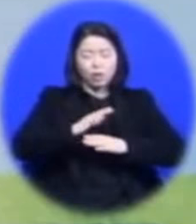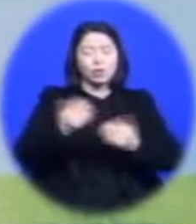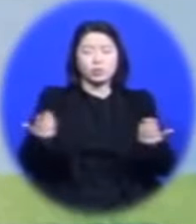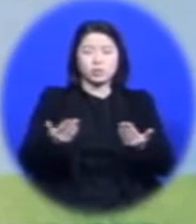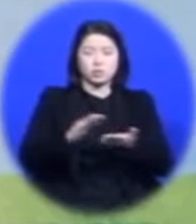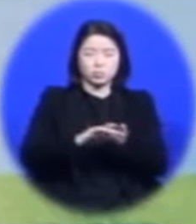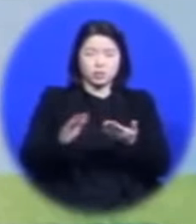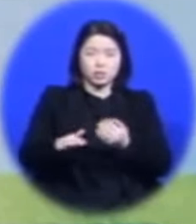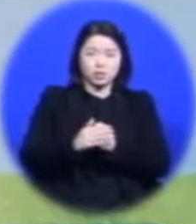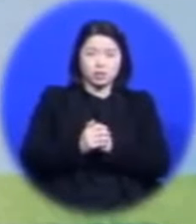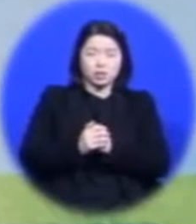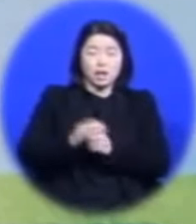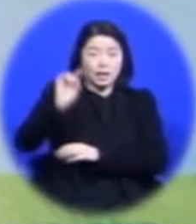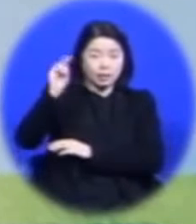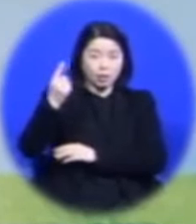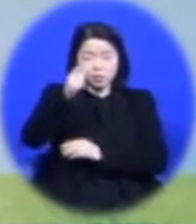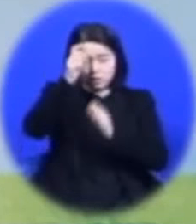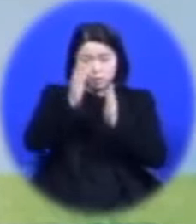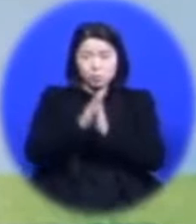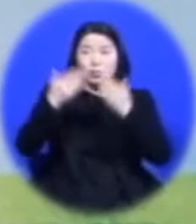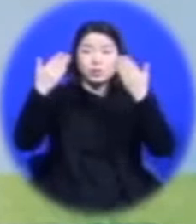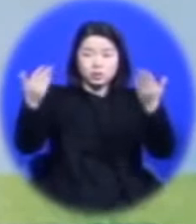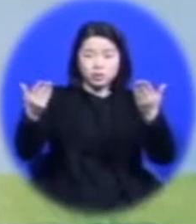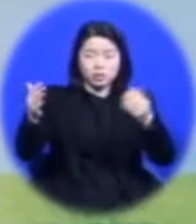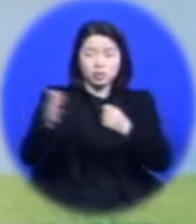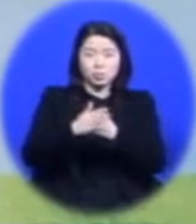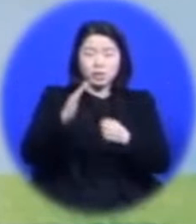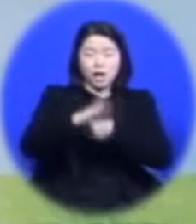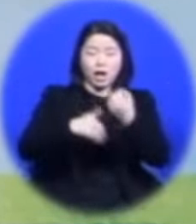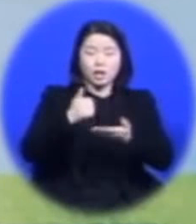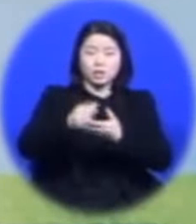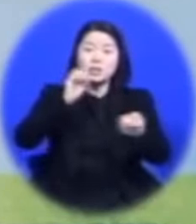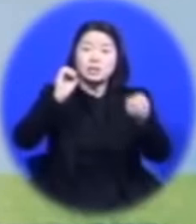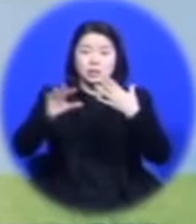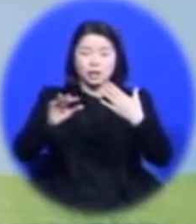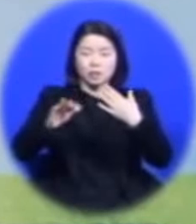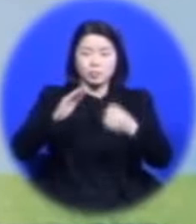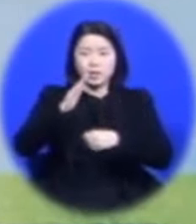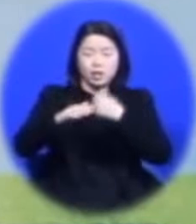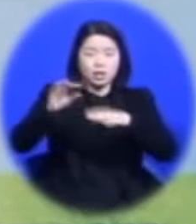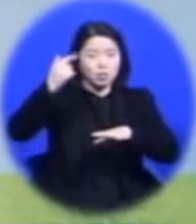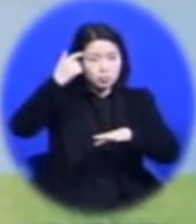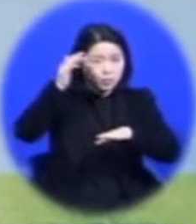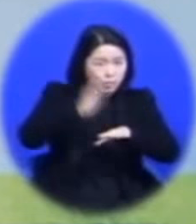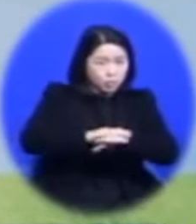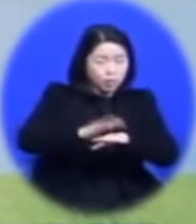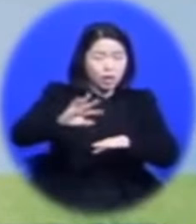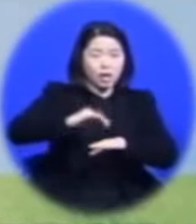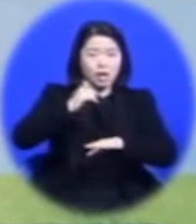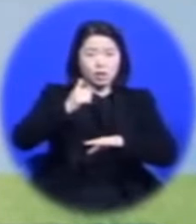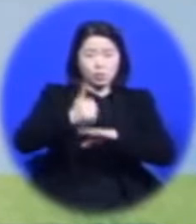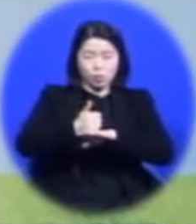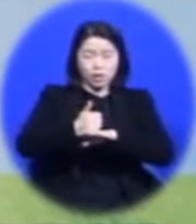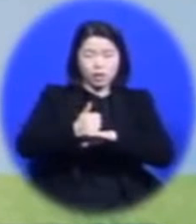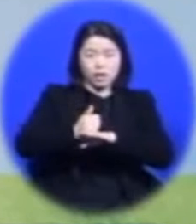것이에요 다윗이 기도하니까 하나님이 응답해 주셨습니다 솔로몬에게 하나님의 판단력이 주어졌어요